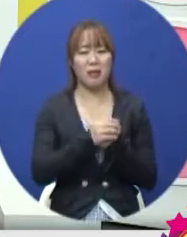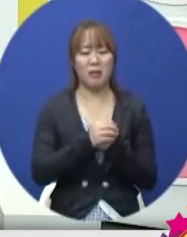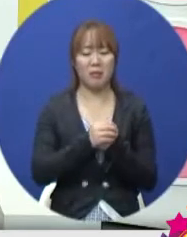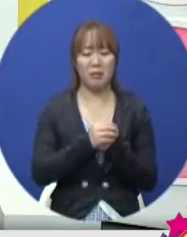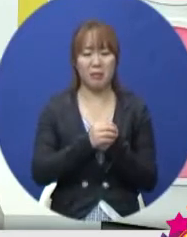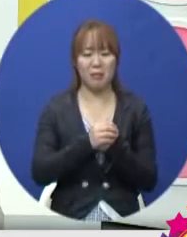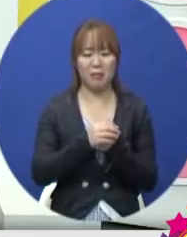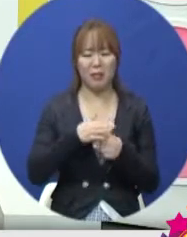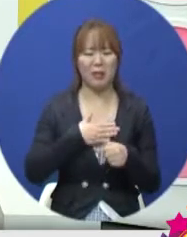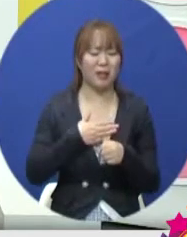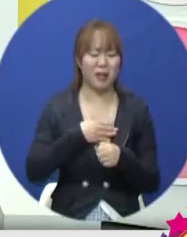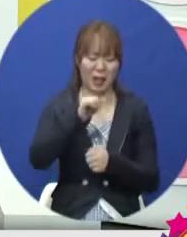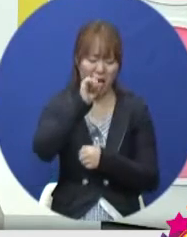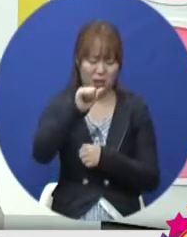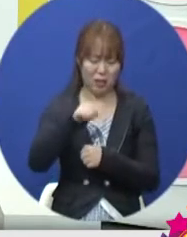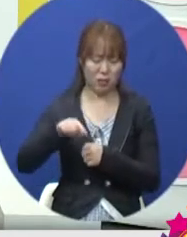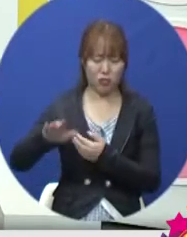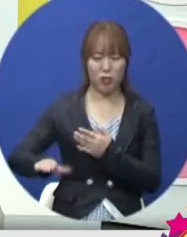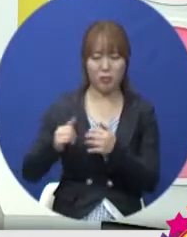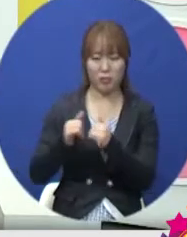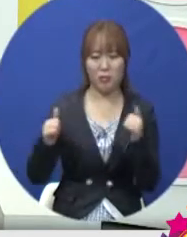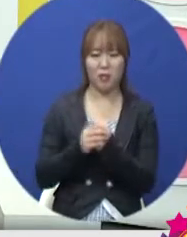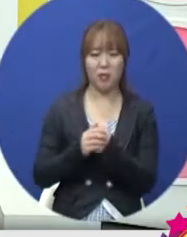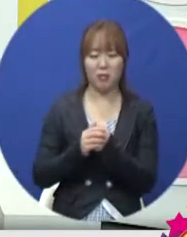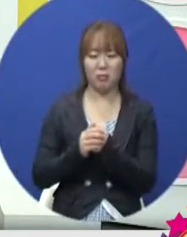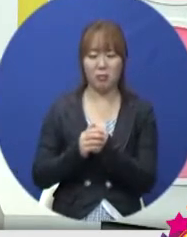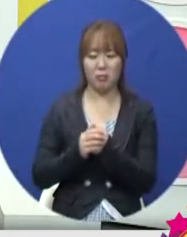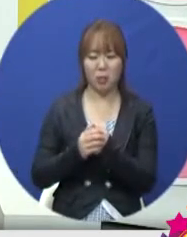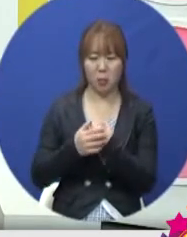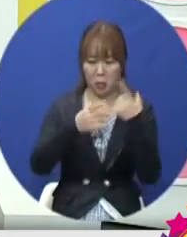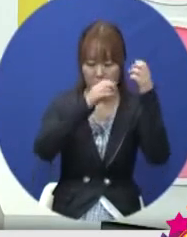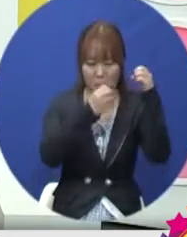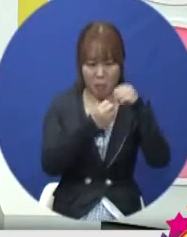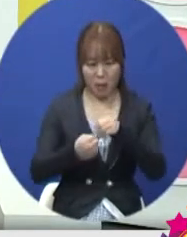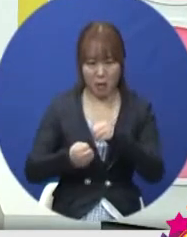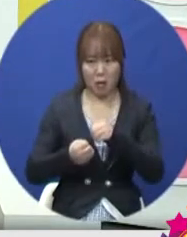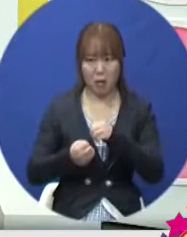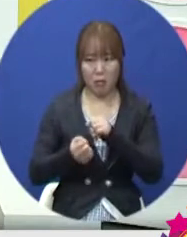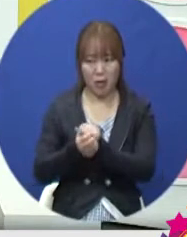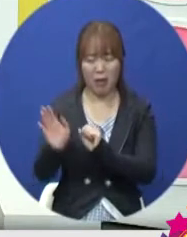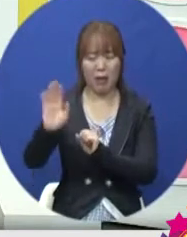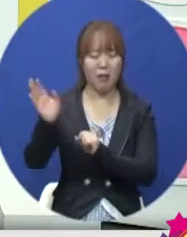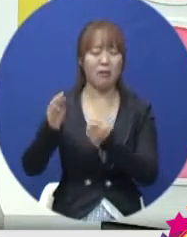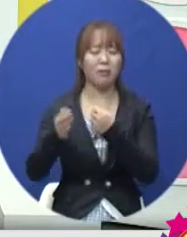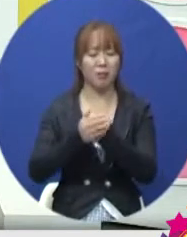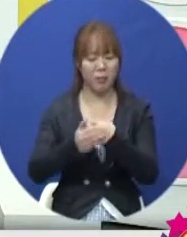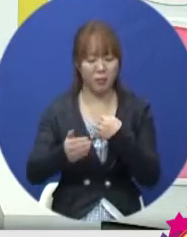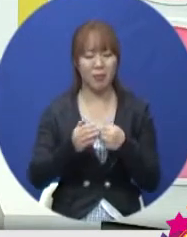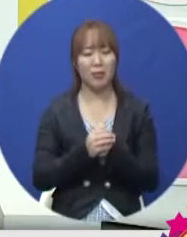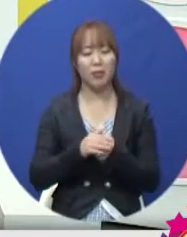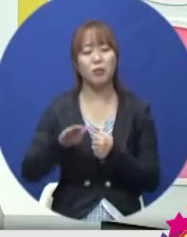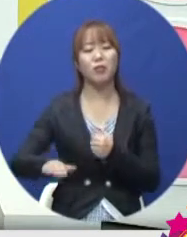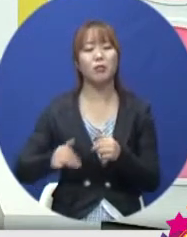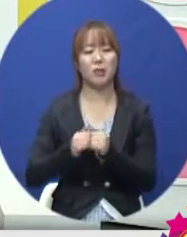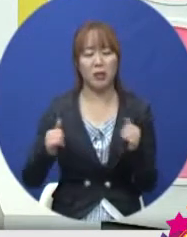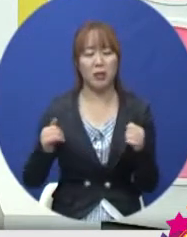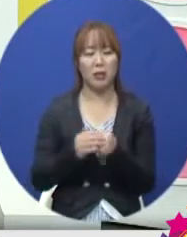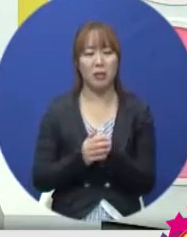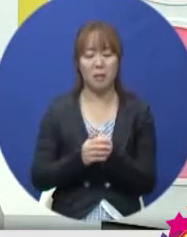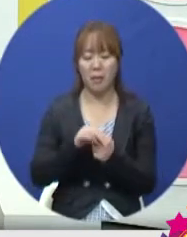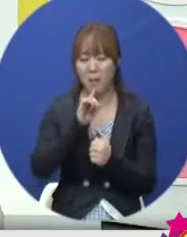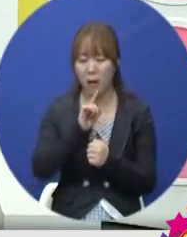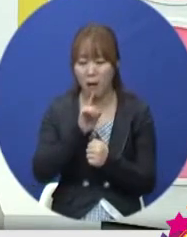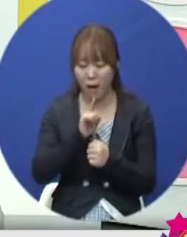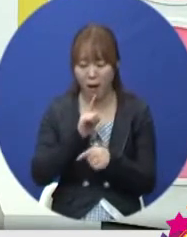후임들을 사랑했죠. 나는 절대적으로 후임들한테 그래서는 안 되겠다 싶어서 그 진짜 예. 참 그쵸. 후임들한테 말도